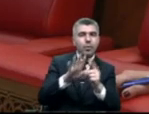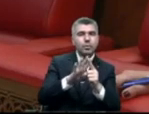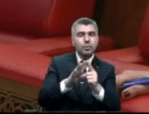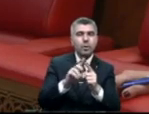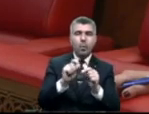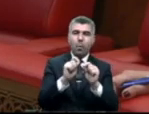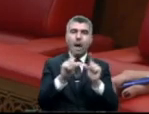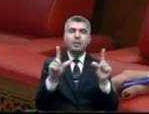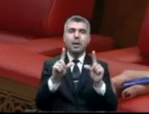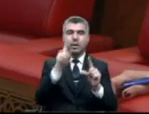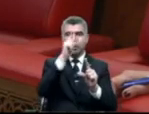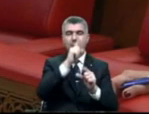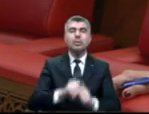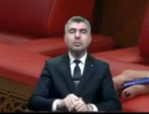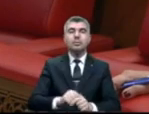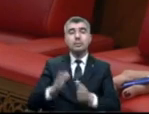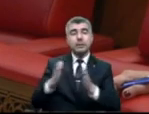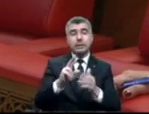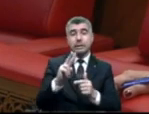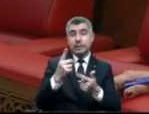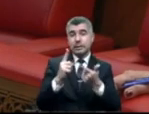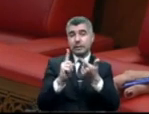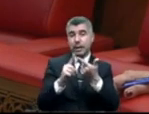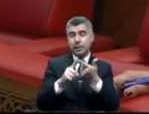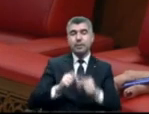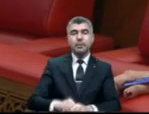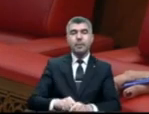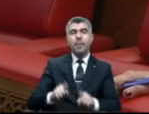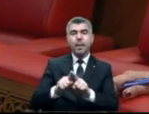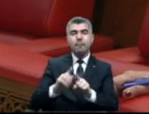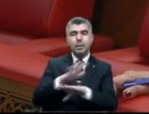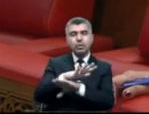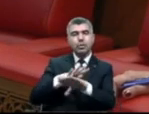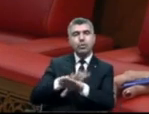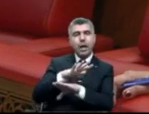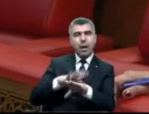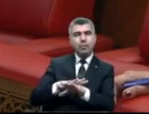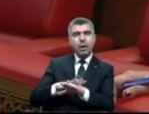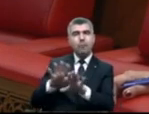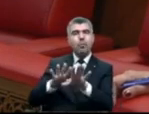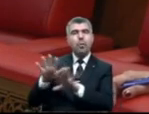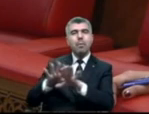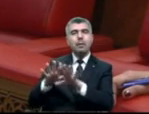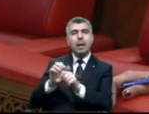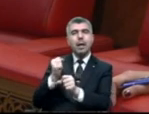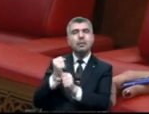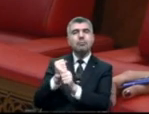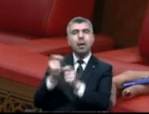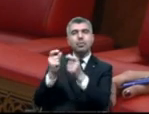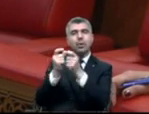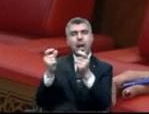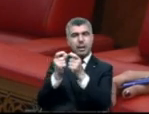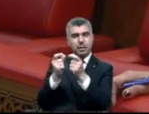ببوصلة واضحة. المدخل الثاني يتعلق بجهوية مبادرات التشغيل والتكوين والمقاولة، حيث